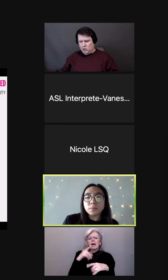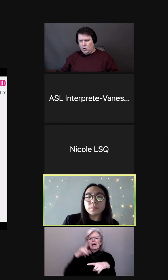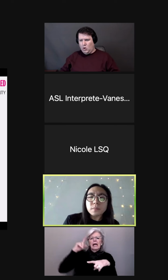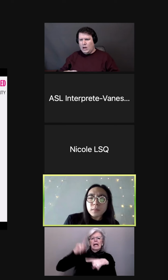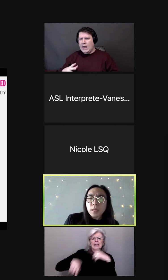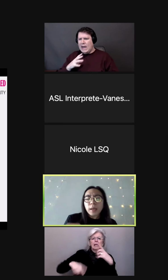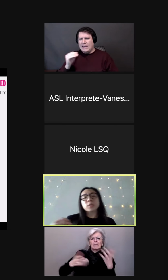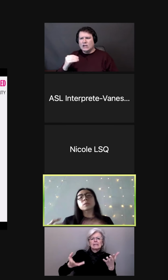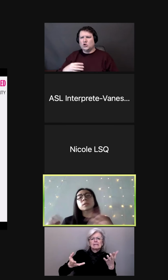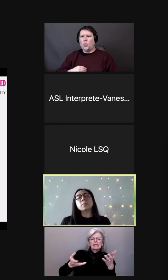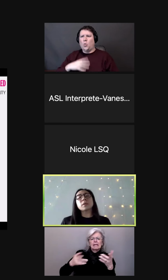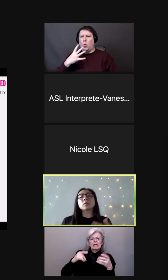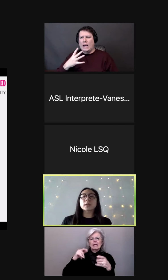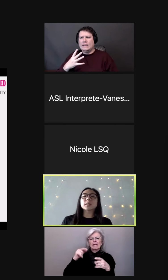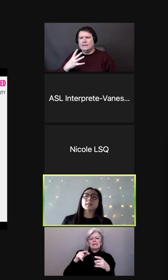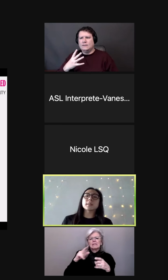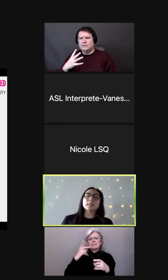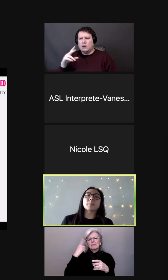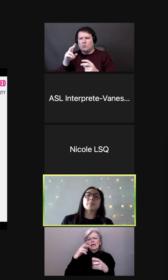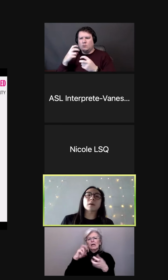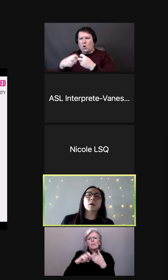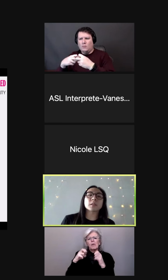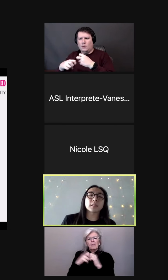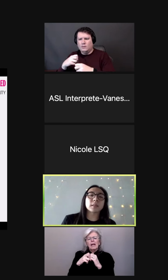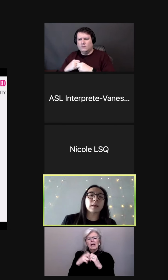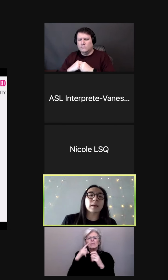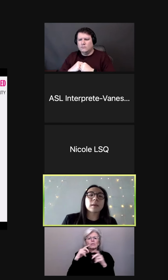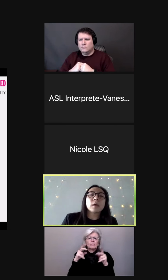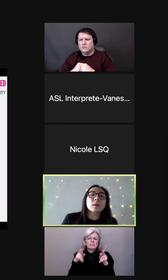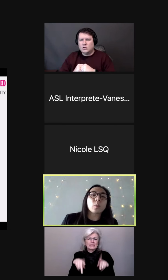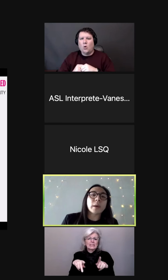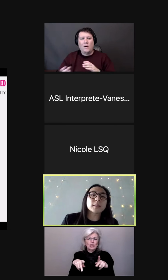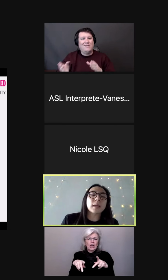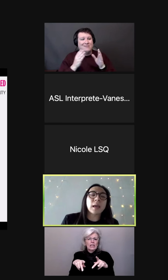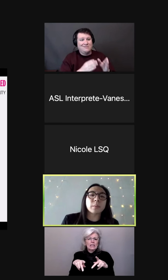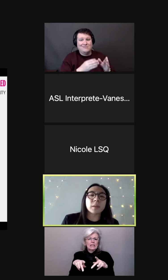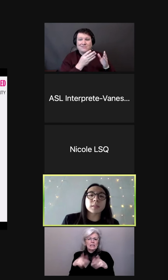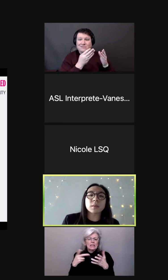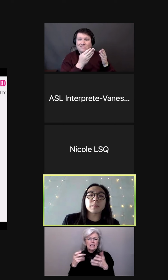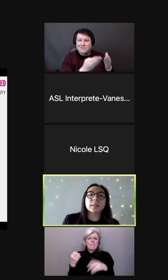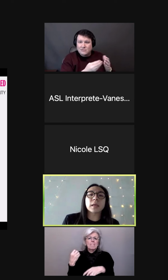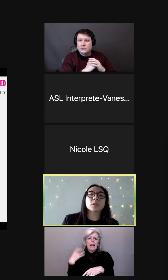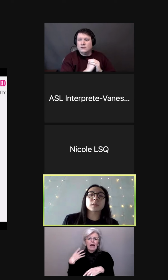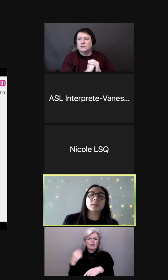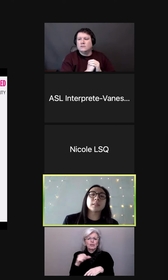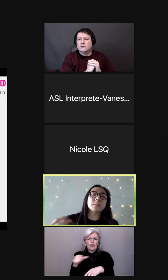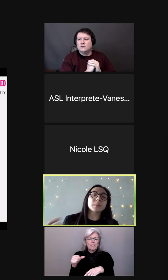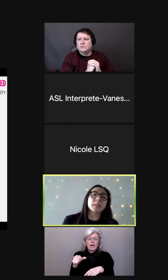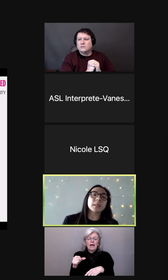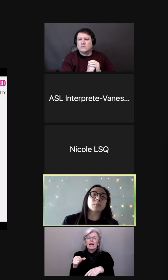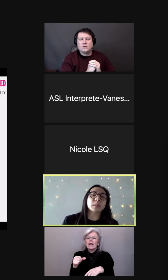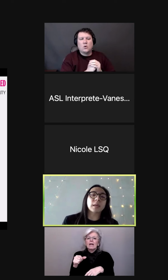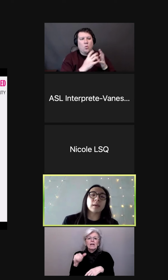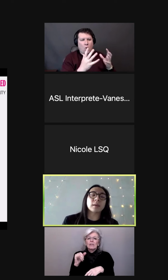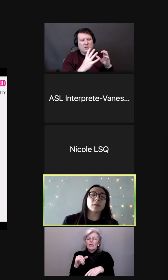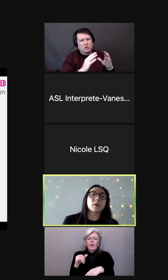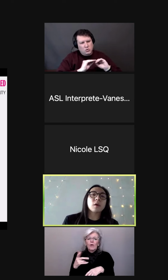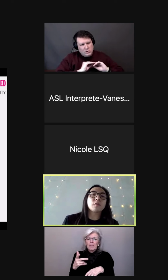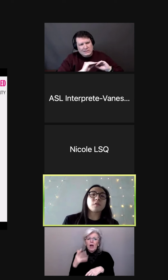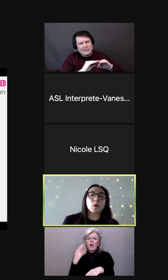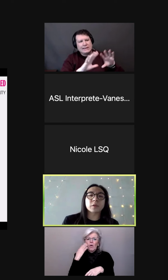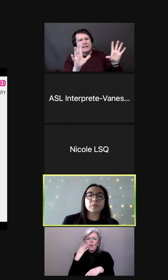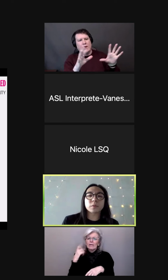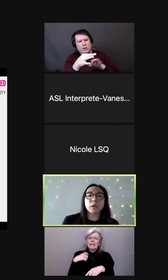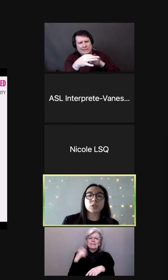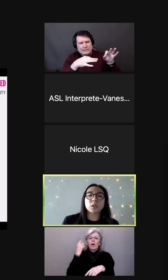est un problème pour les personnes blanches. Donc, on sait vraiment de comprendre